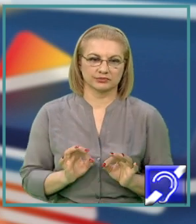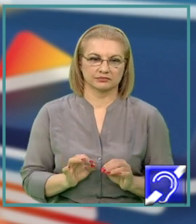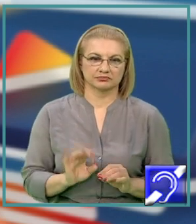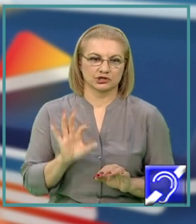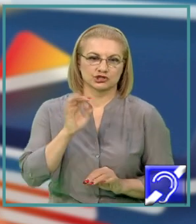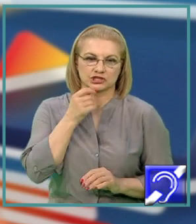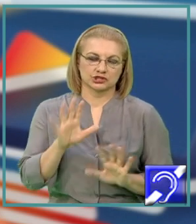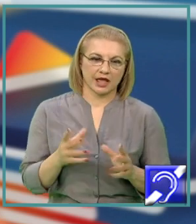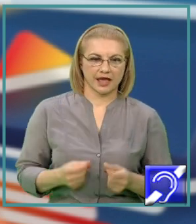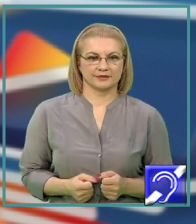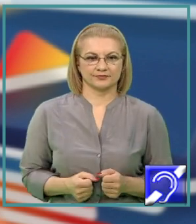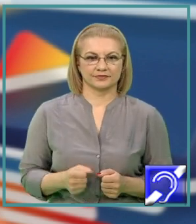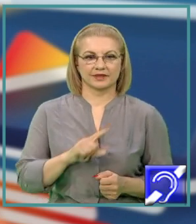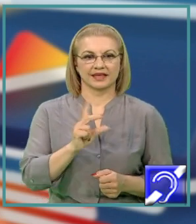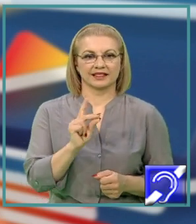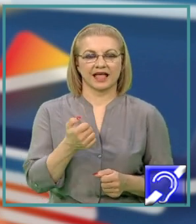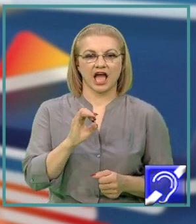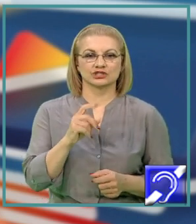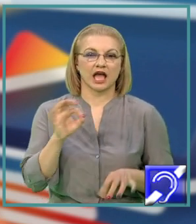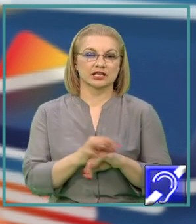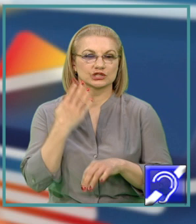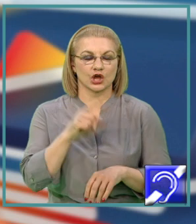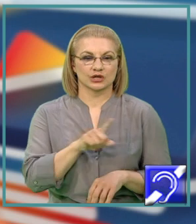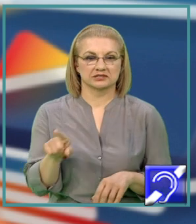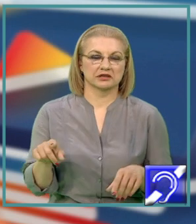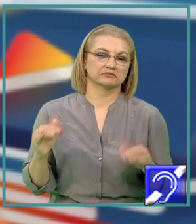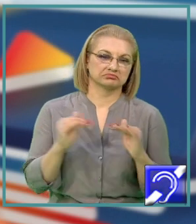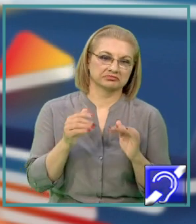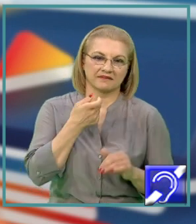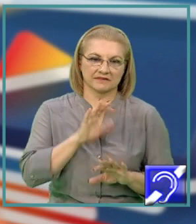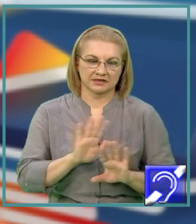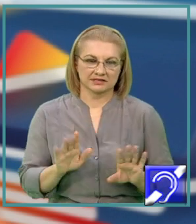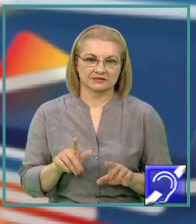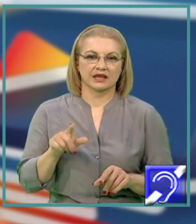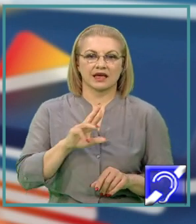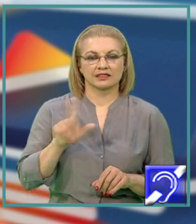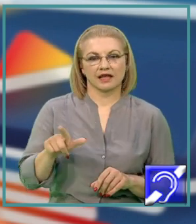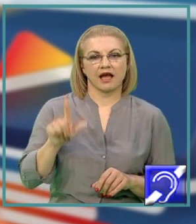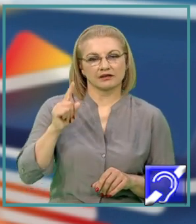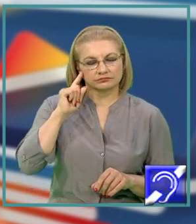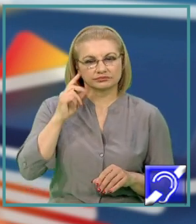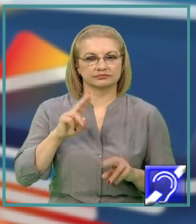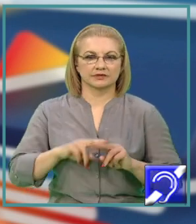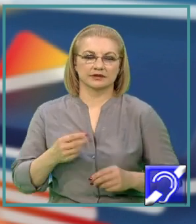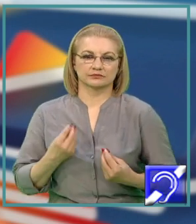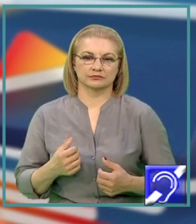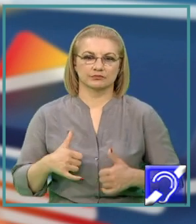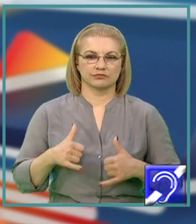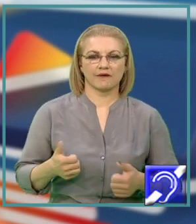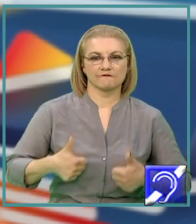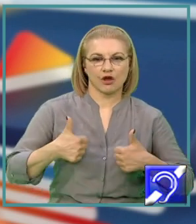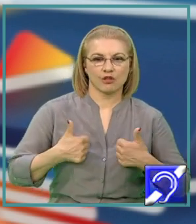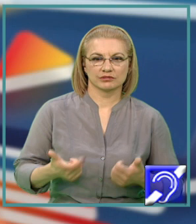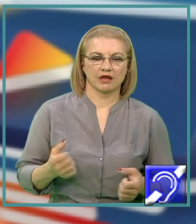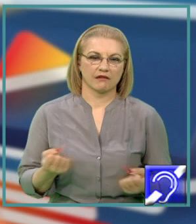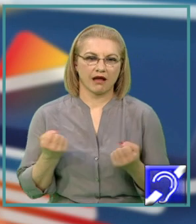bine. Dacia, soția lui, cam de aceeași vârstă, conservată însă bine, foarte voluntară, foarte